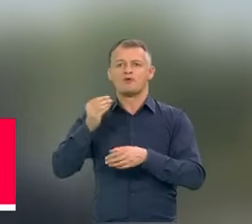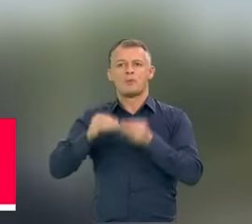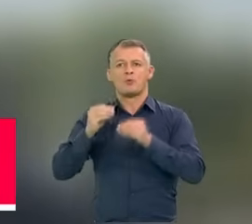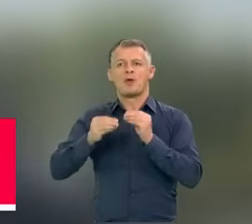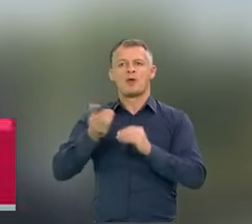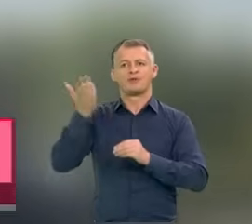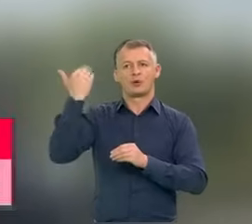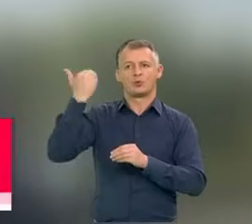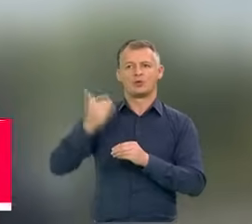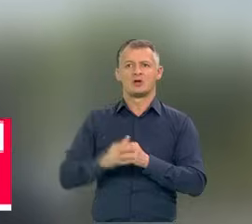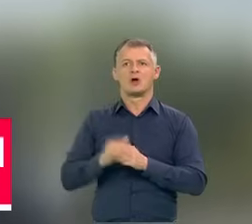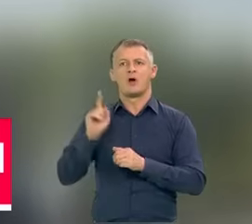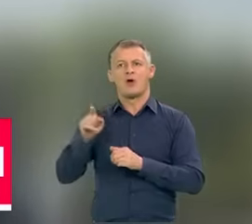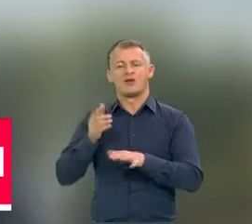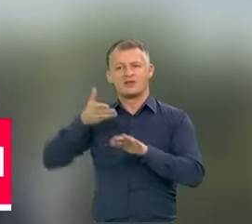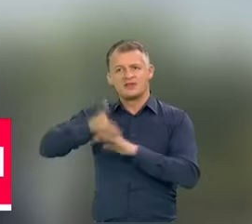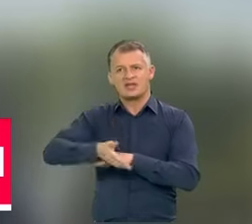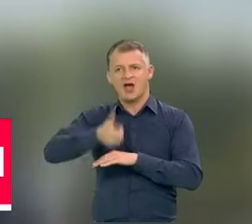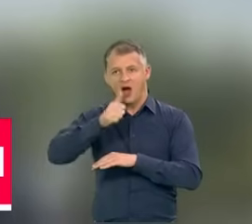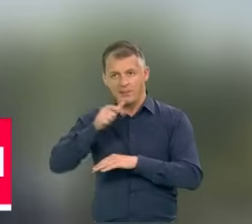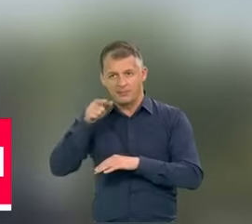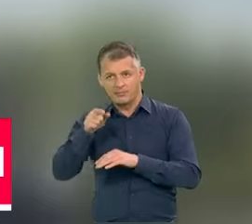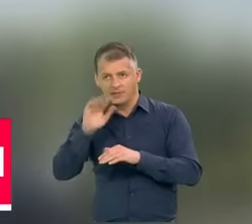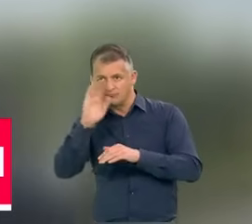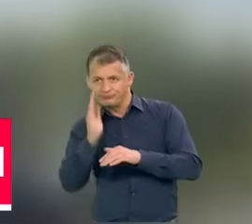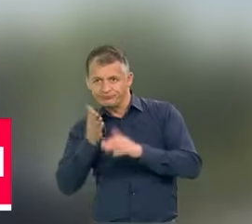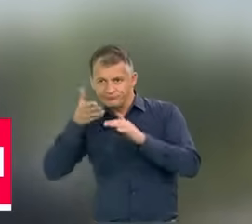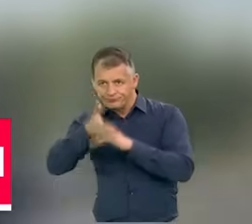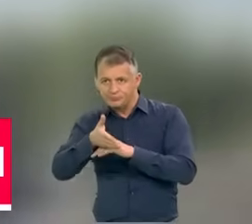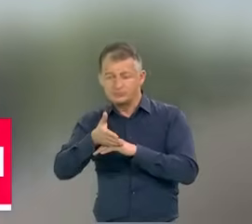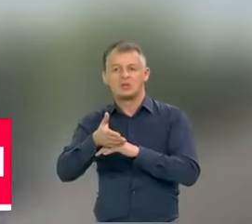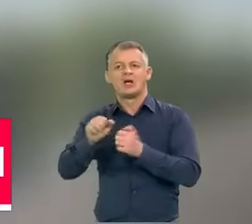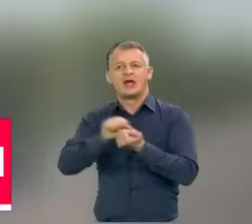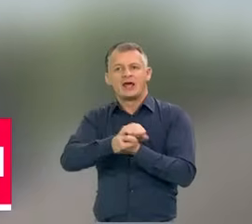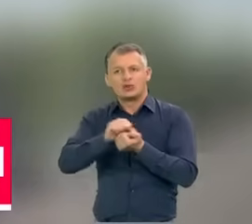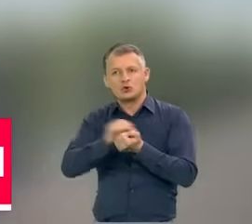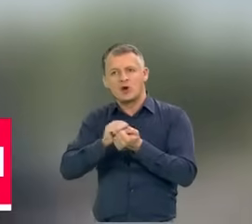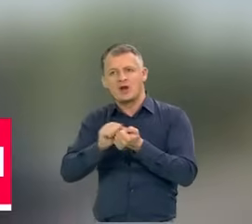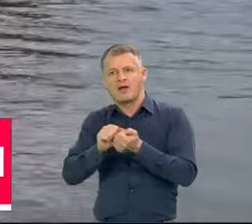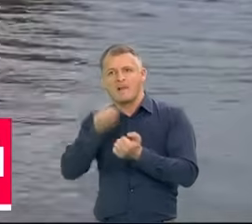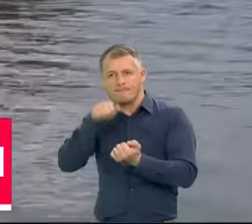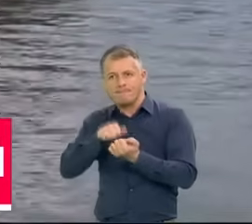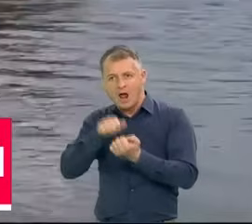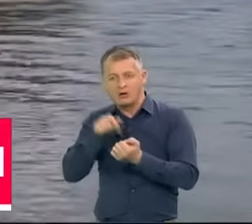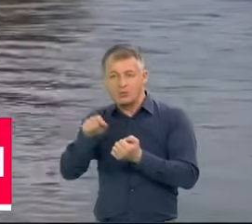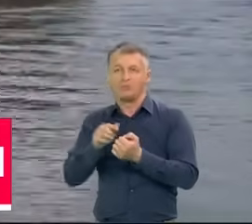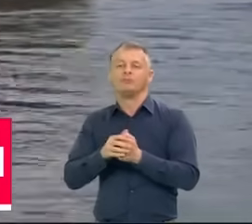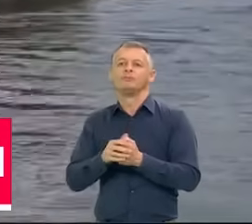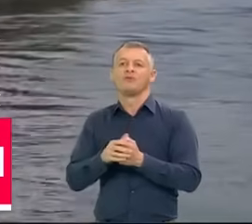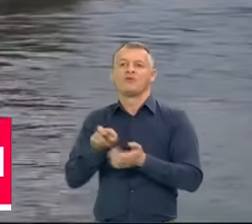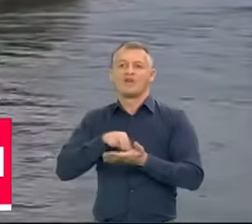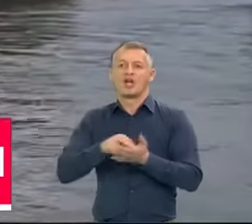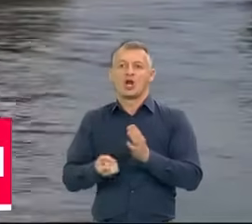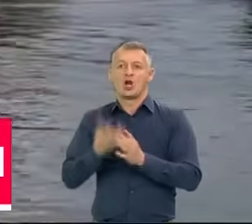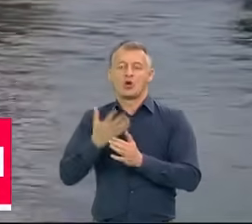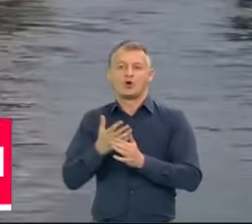fie au existat infiltrații fie a existat o eroziune a Malului frica de un nou dezastru